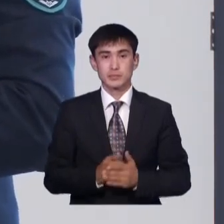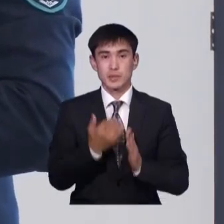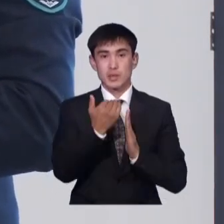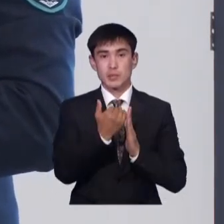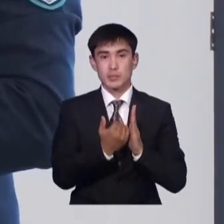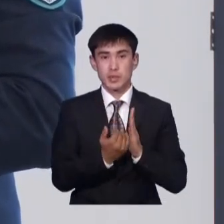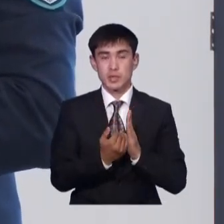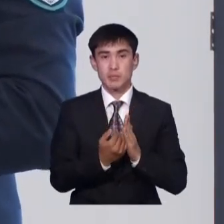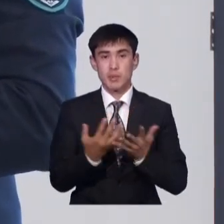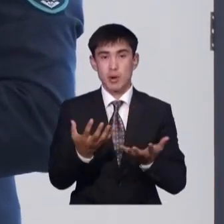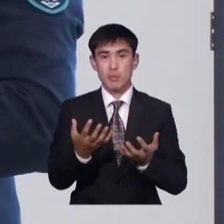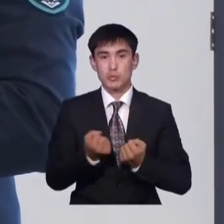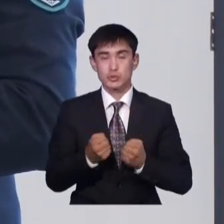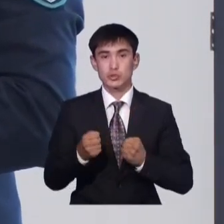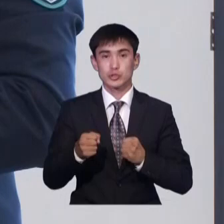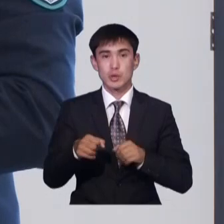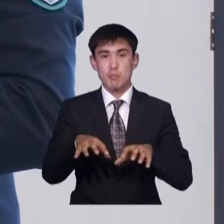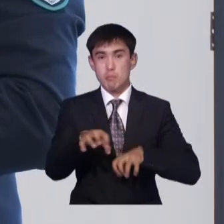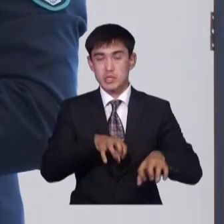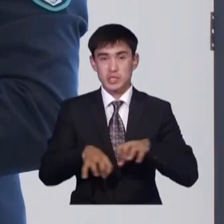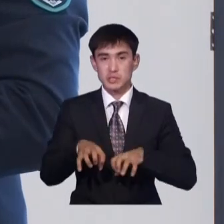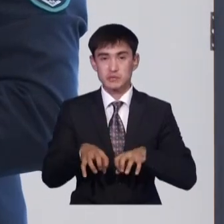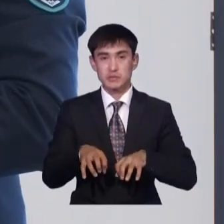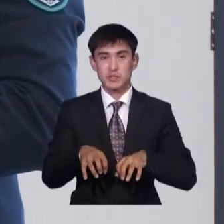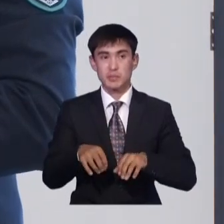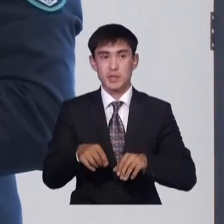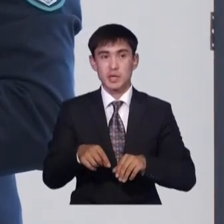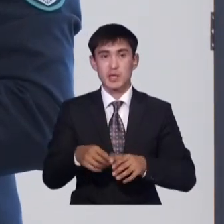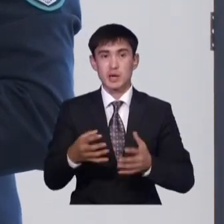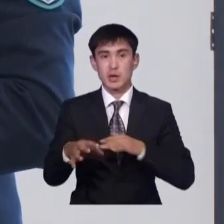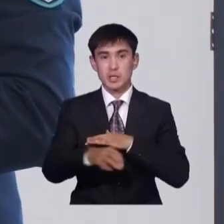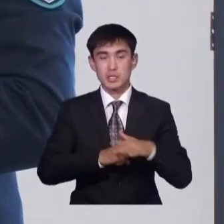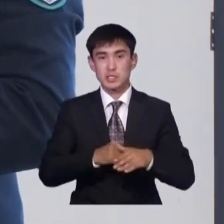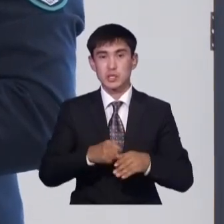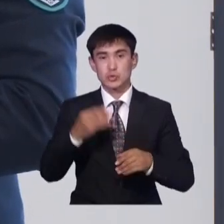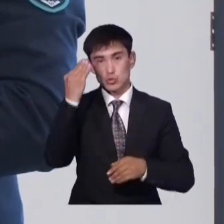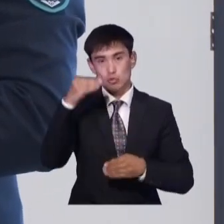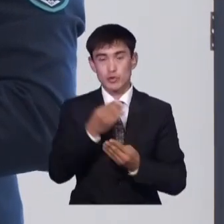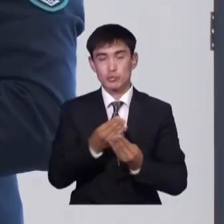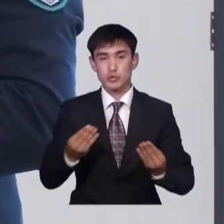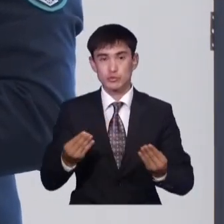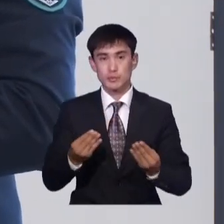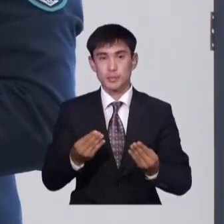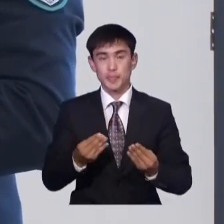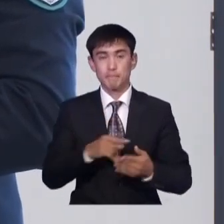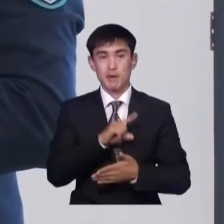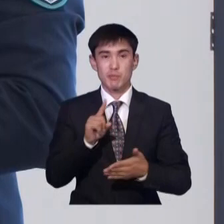защите имущества, противодействию мошенничеству и противодействию кражам чужого имущества. По вопросам профилактики краж